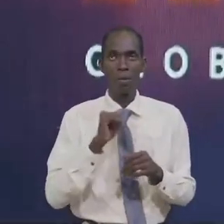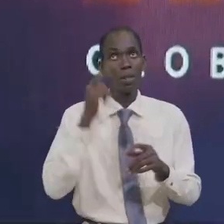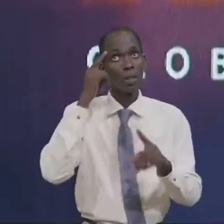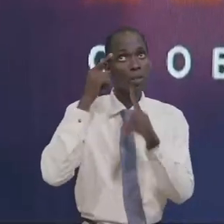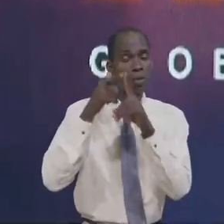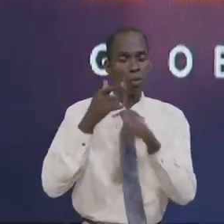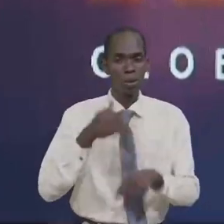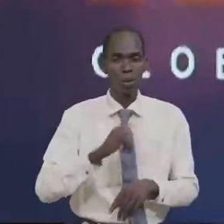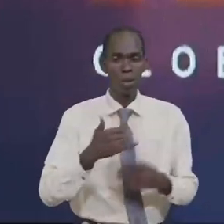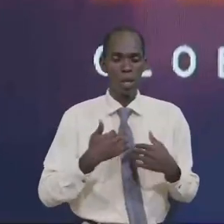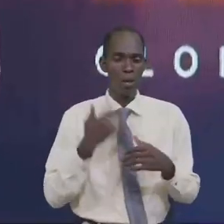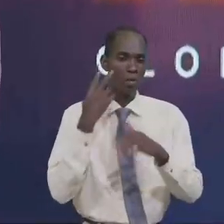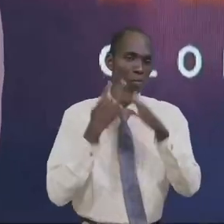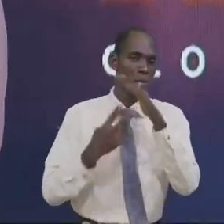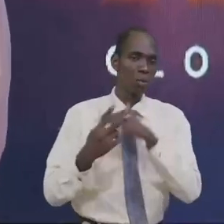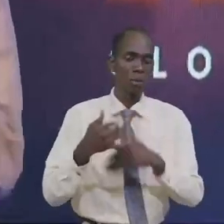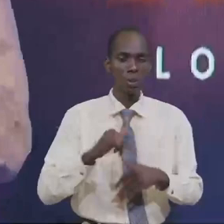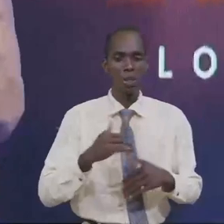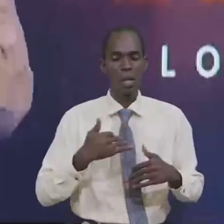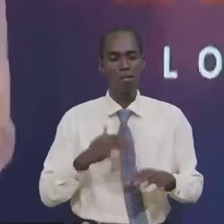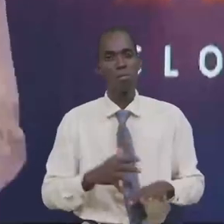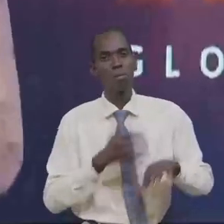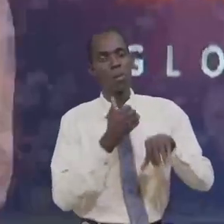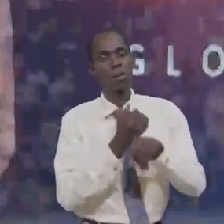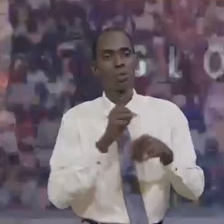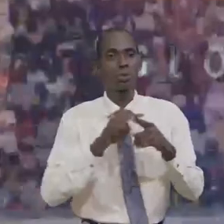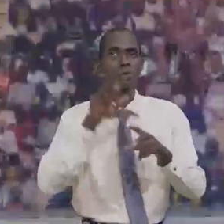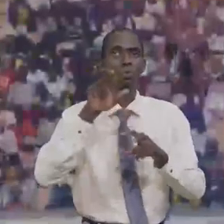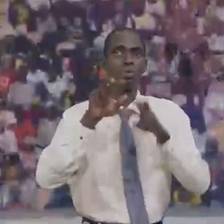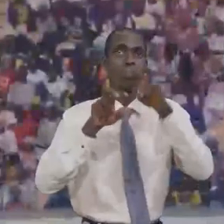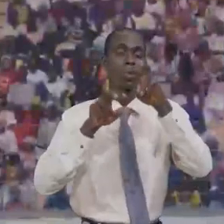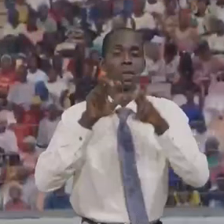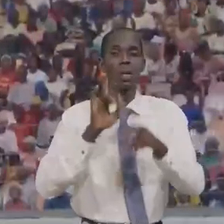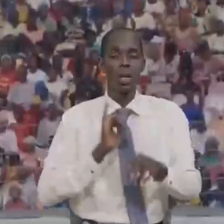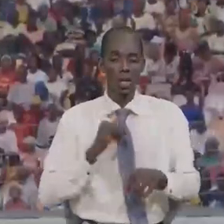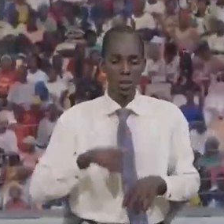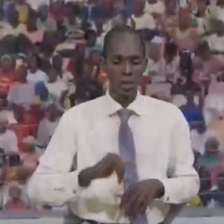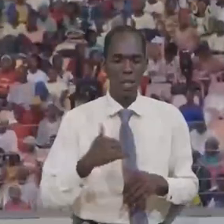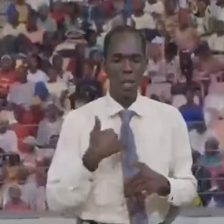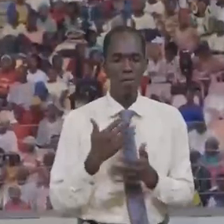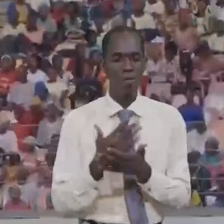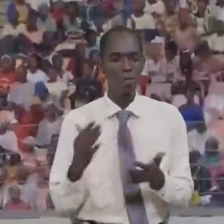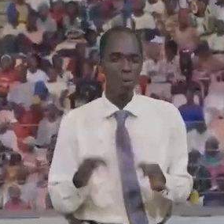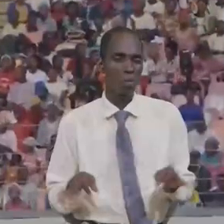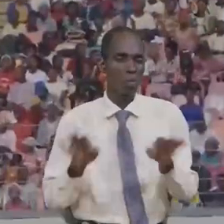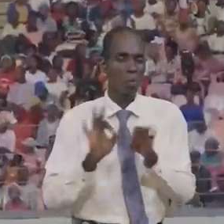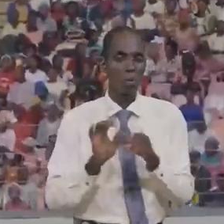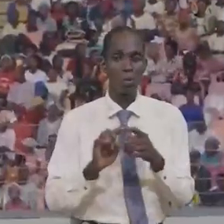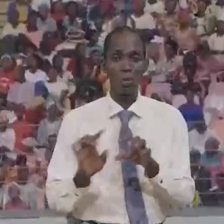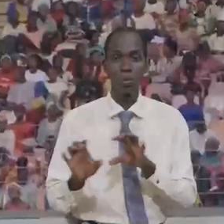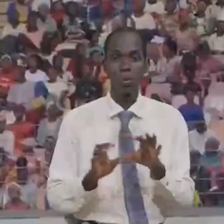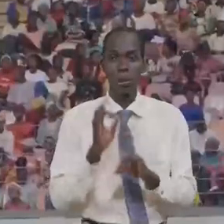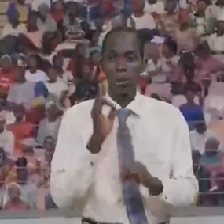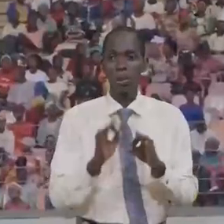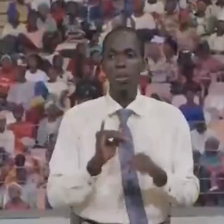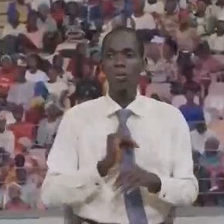ce montage à gravir c'est quelque chose d'important à faire six mois je cours